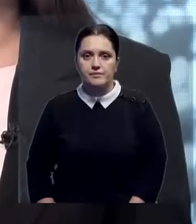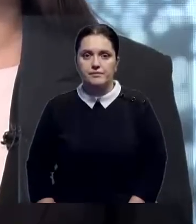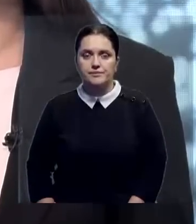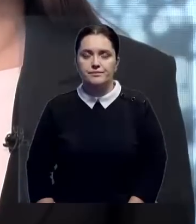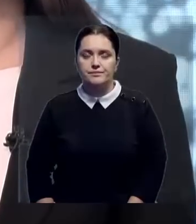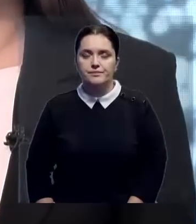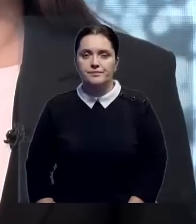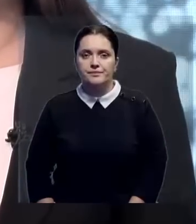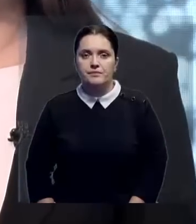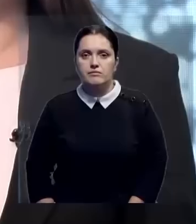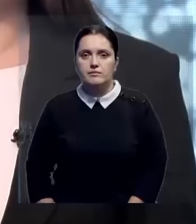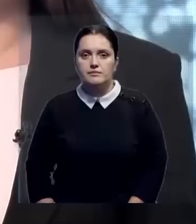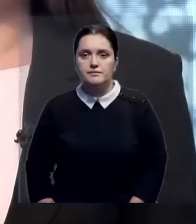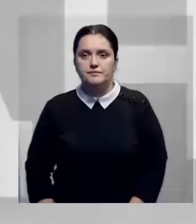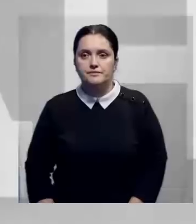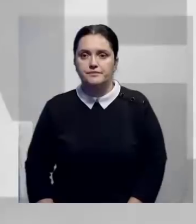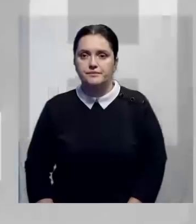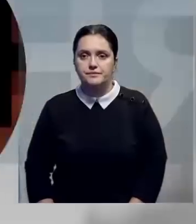международный обозреватель Зауреш Думанказа.